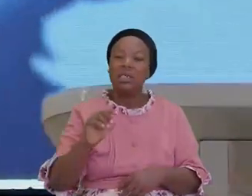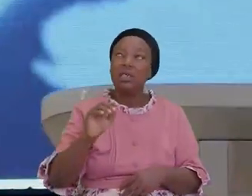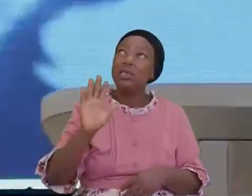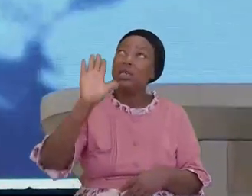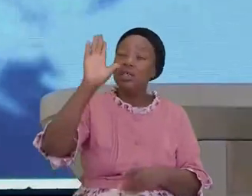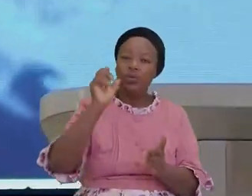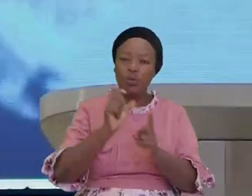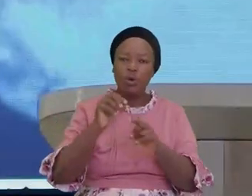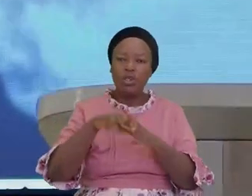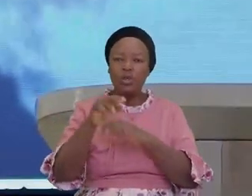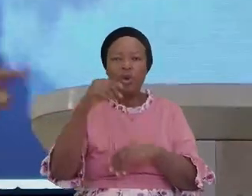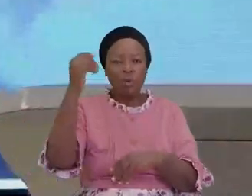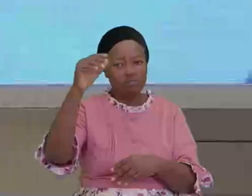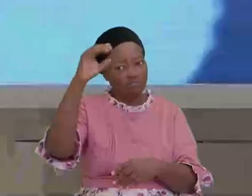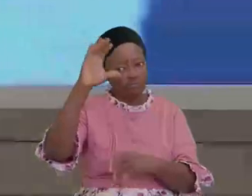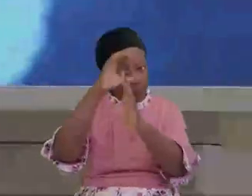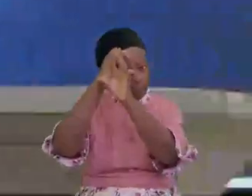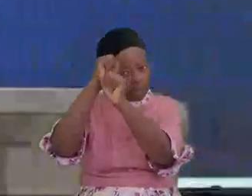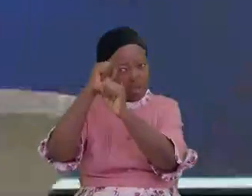sa parole dans ta mémoire.